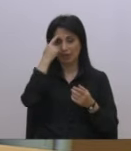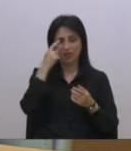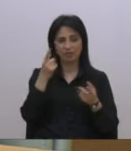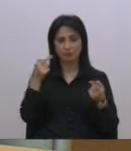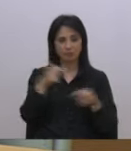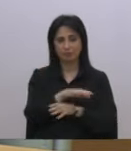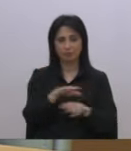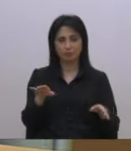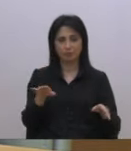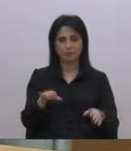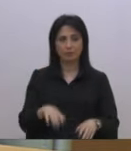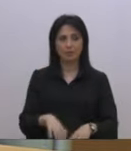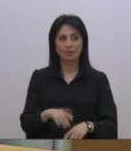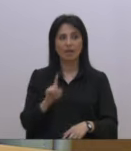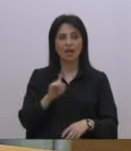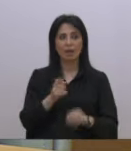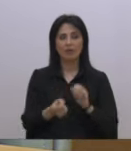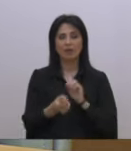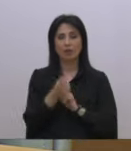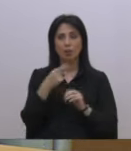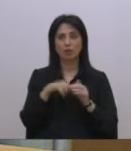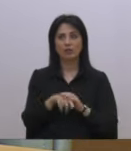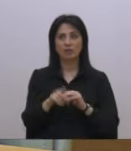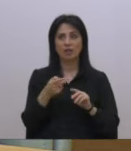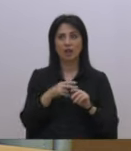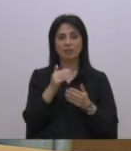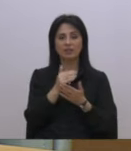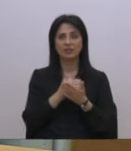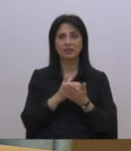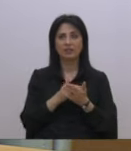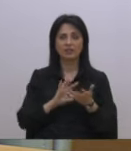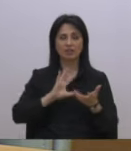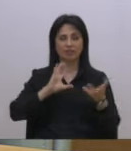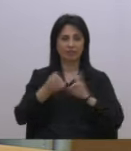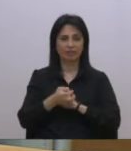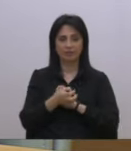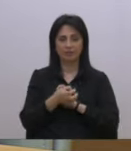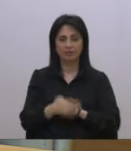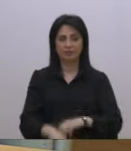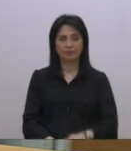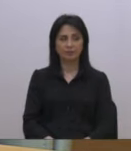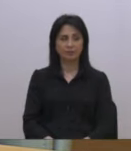ჯდება. რამაც გამოიწვია ამ სისტემის